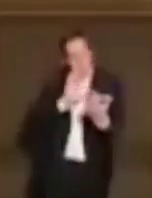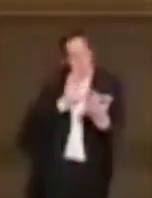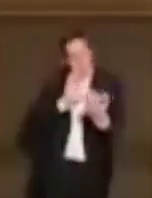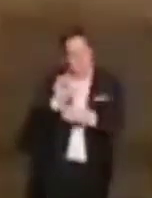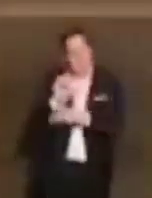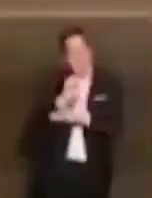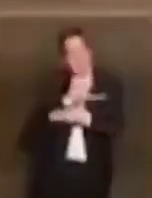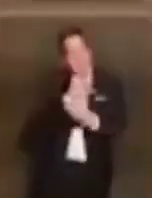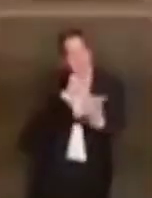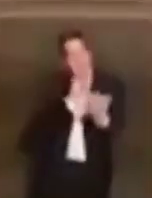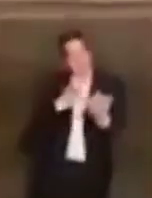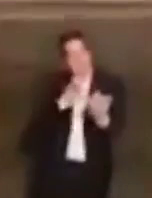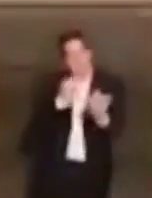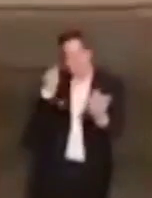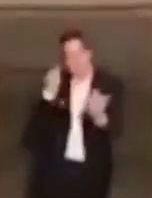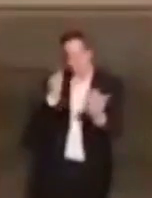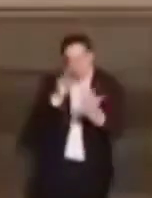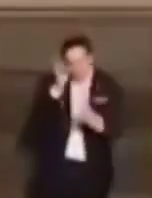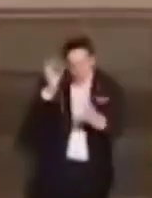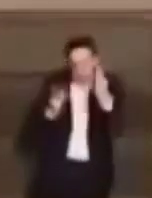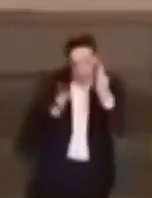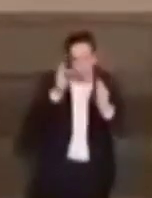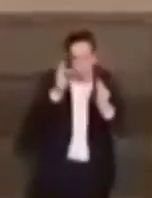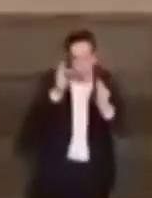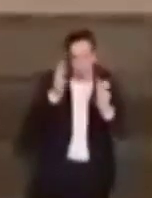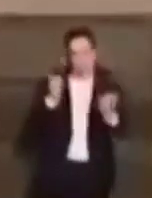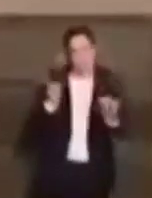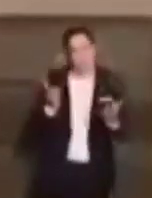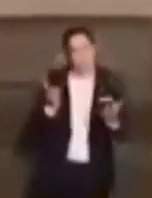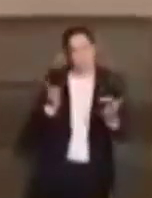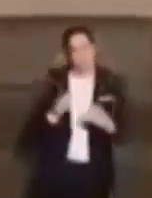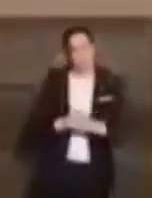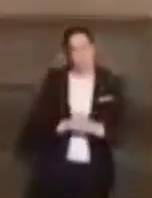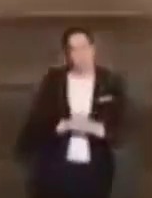گوید سخن بگو، ولی غیر حق نگو،